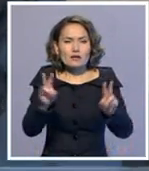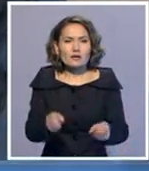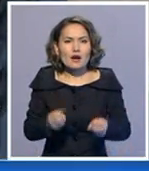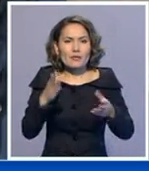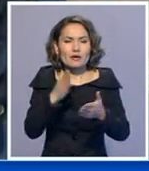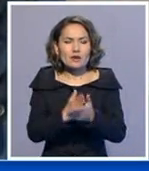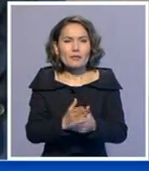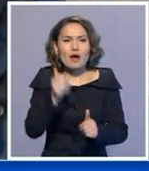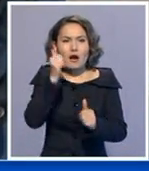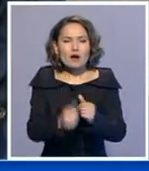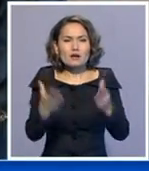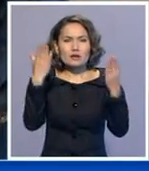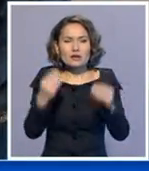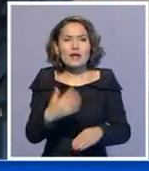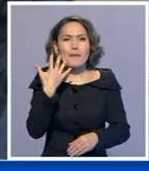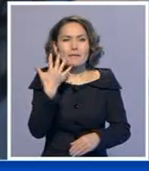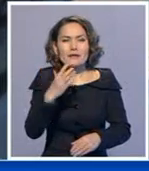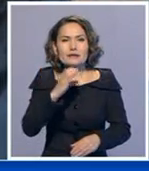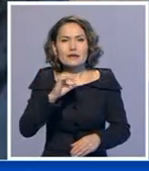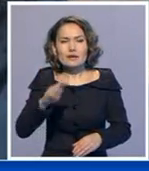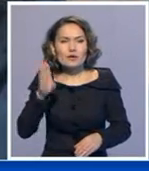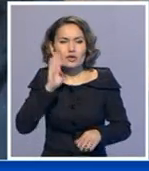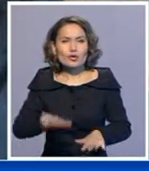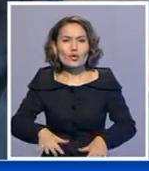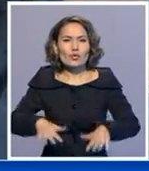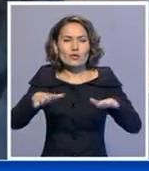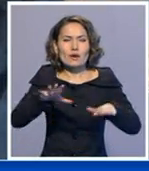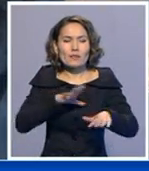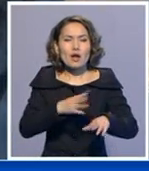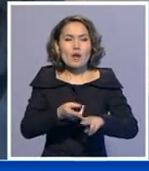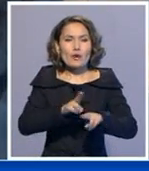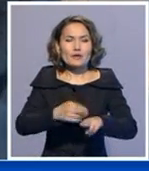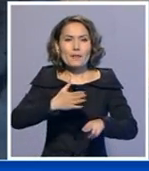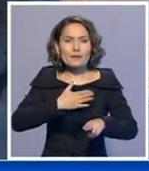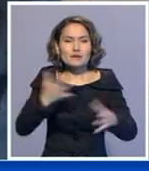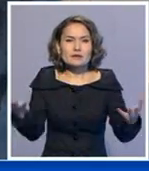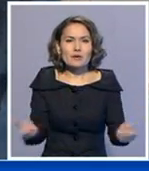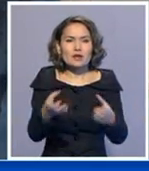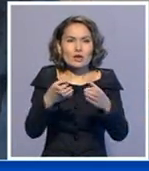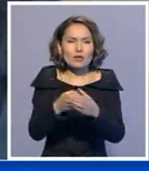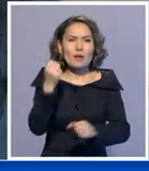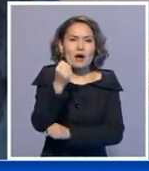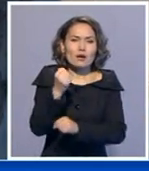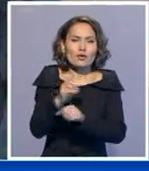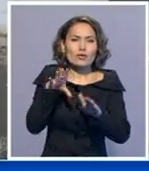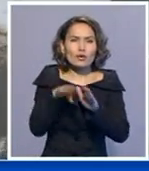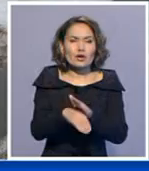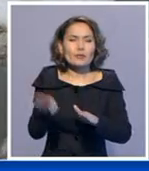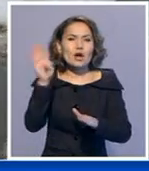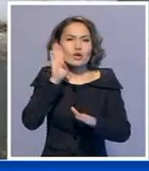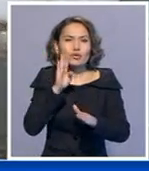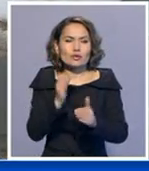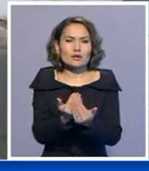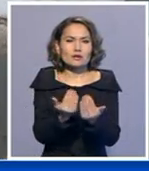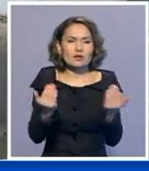5 сантиметрге көтеріліп отыр. Бірақ біз екі күн ішінде бірнеше жерден бөгеттер орнатып, тасыған суды басқа жаққа бұрып жіберуге дайын